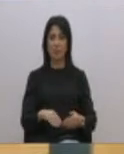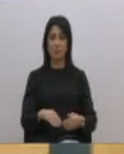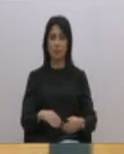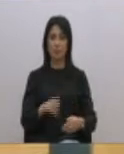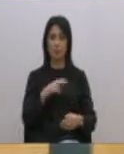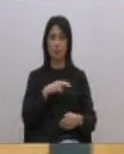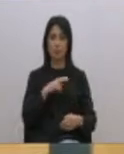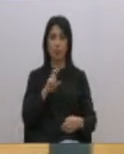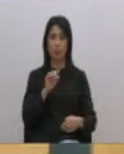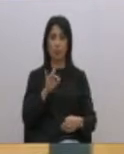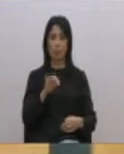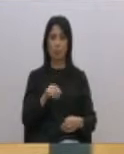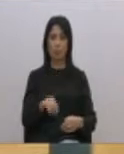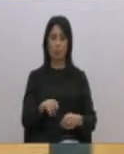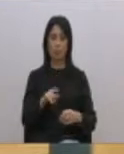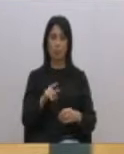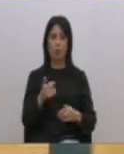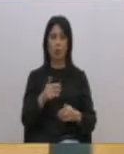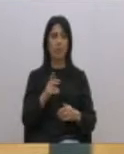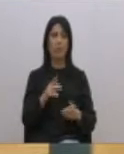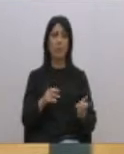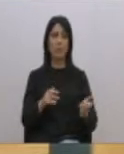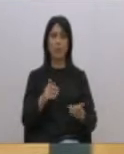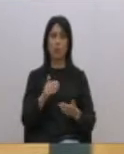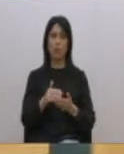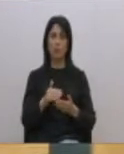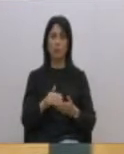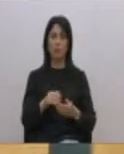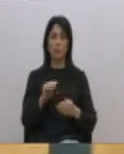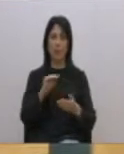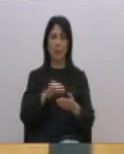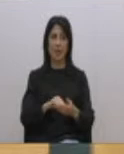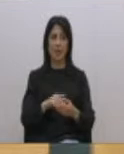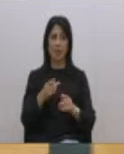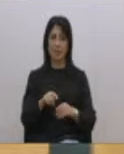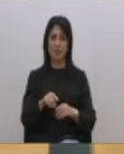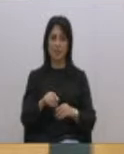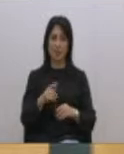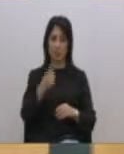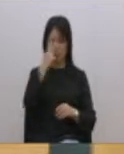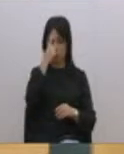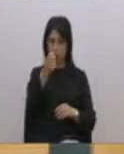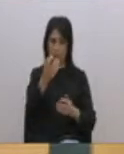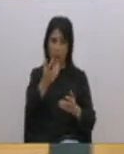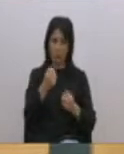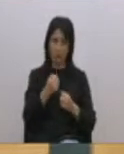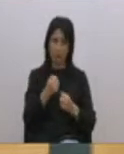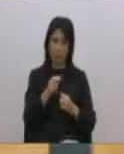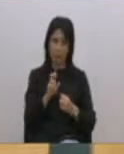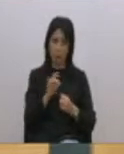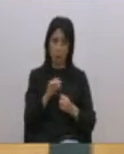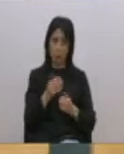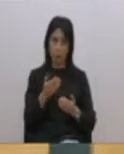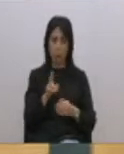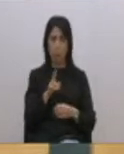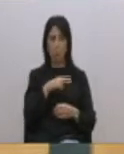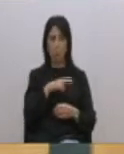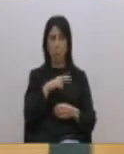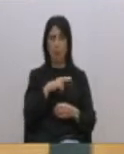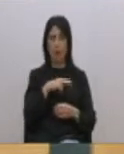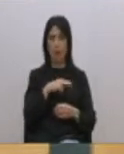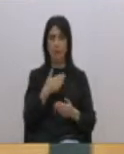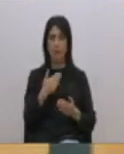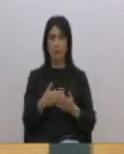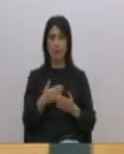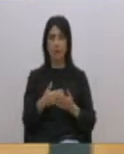პარლამენტის ბიუროს საკითხი, რომელმაც უნდა განაწესოს ეს ბიურო თუ პარლამენტის, ასე